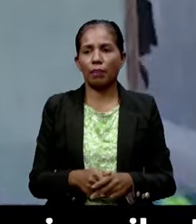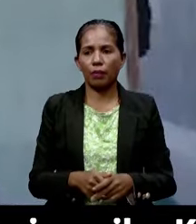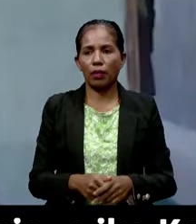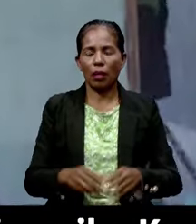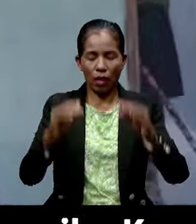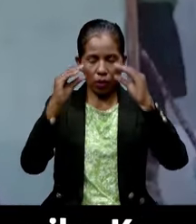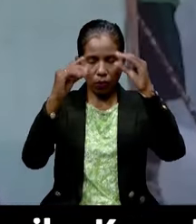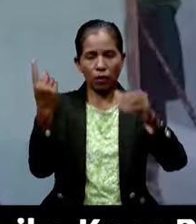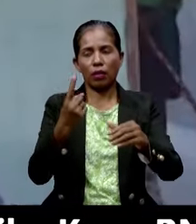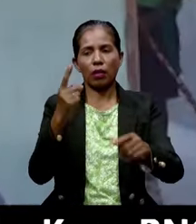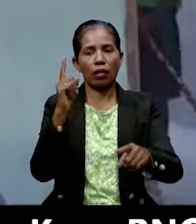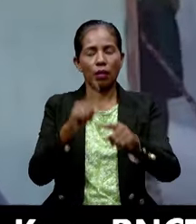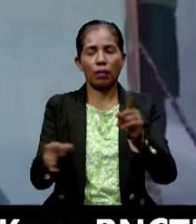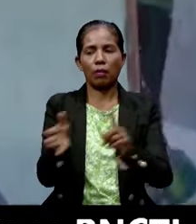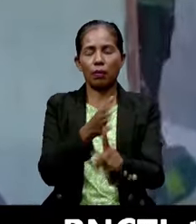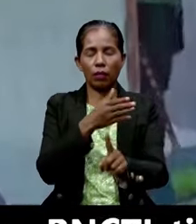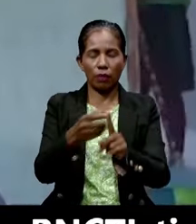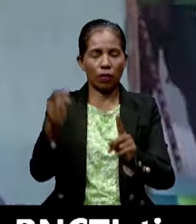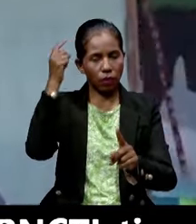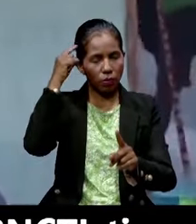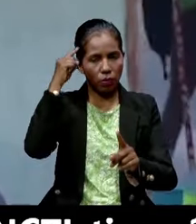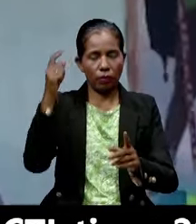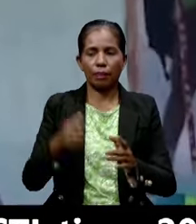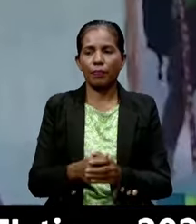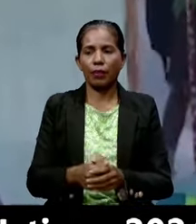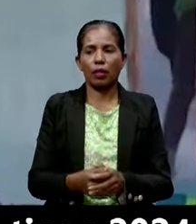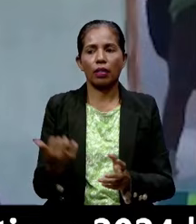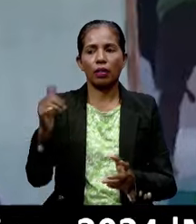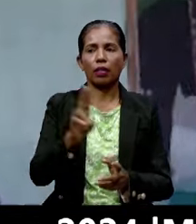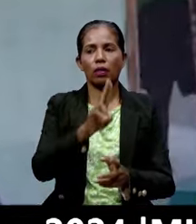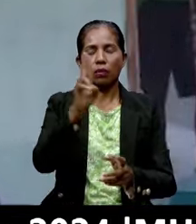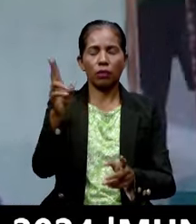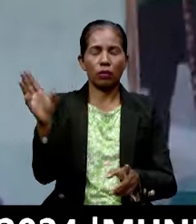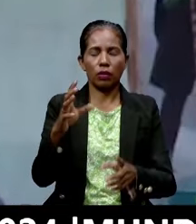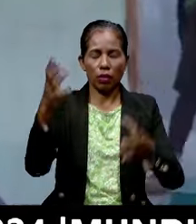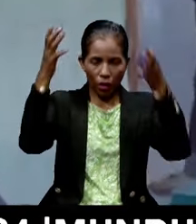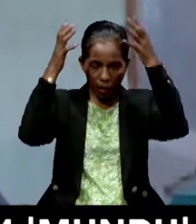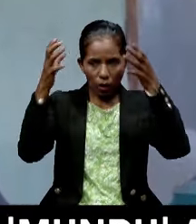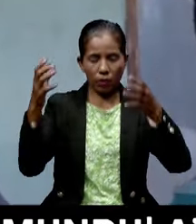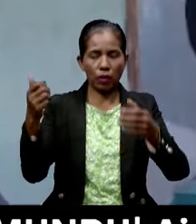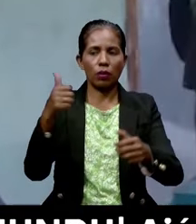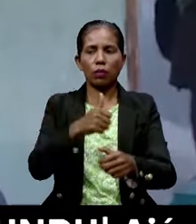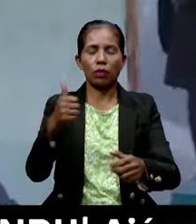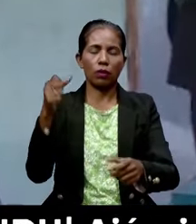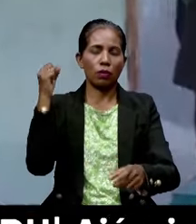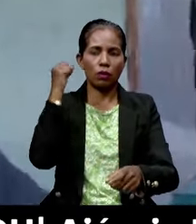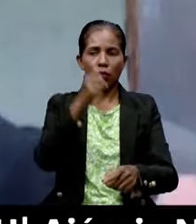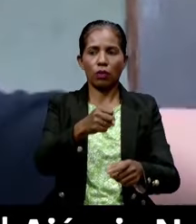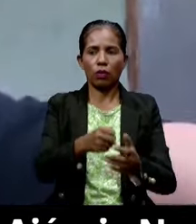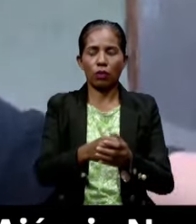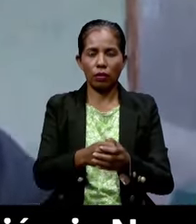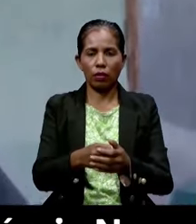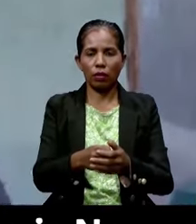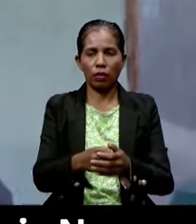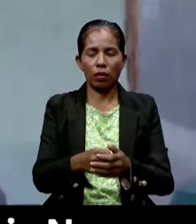Hanurin de laos bakfalnya ulo. Ne sira mai uza kabseti ida fali husi kotu tuku de directamente